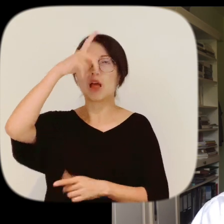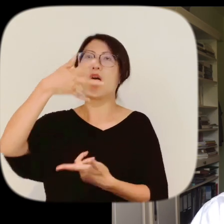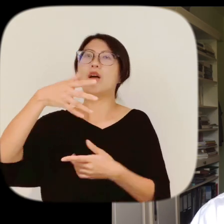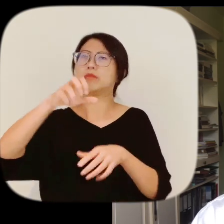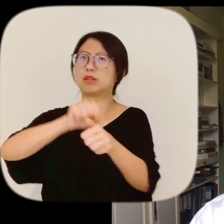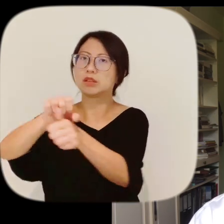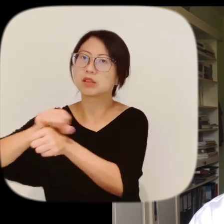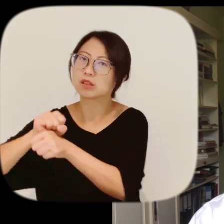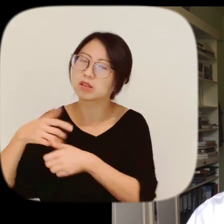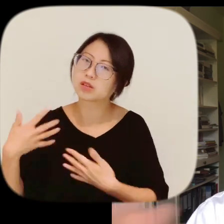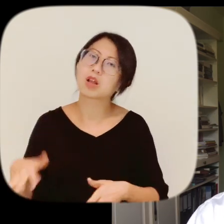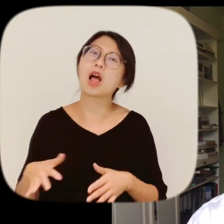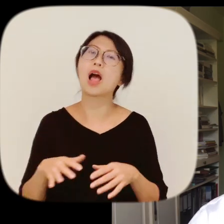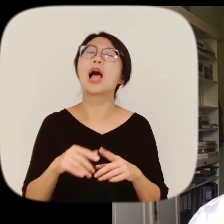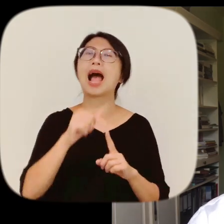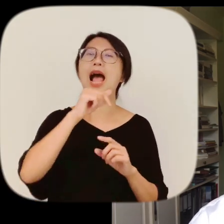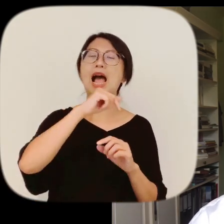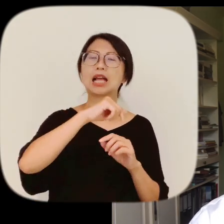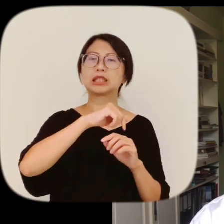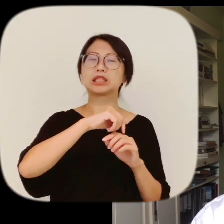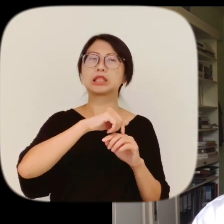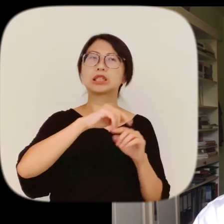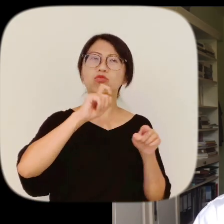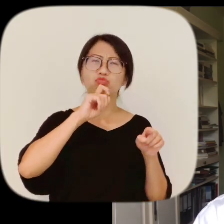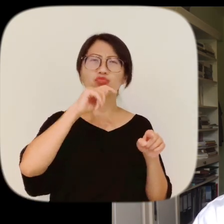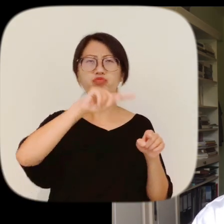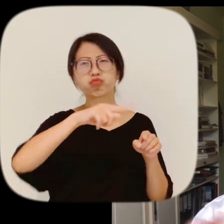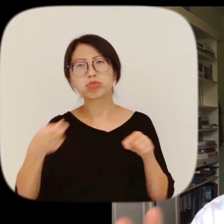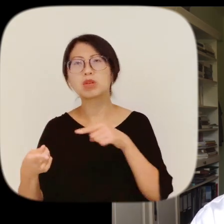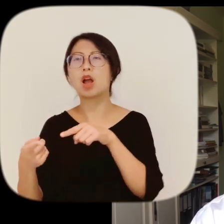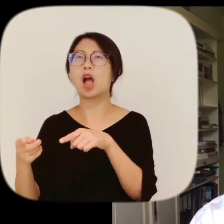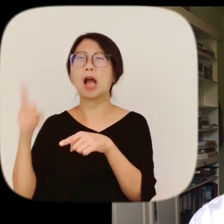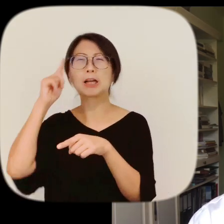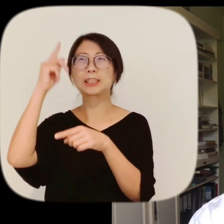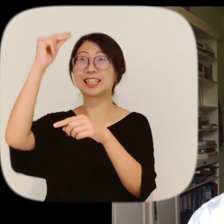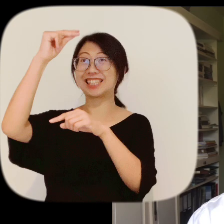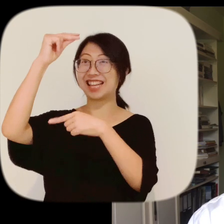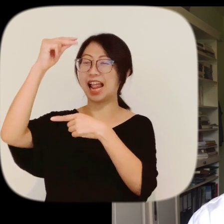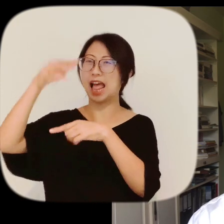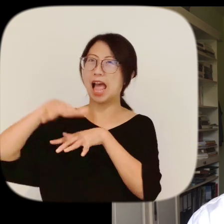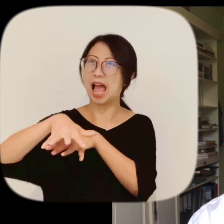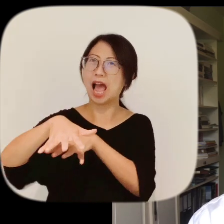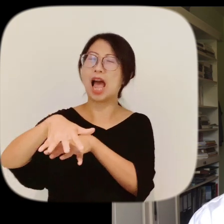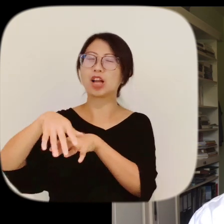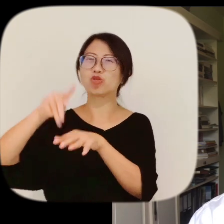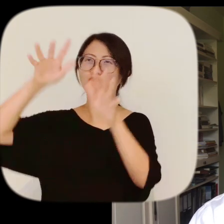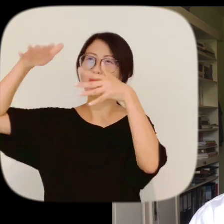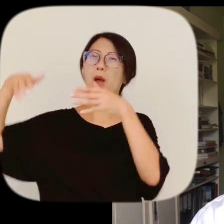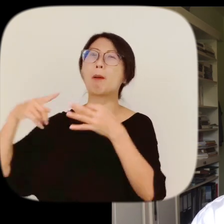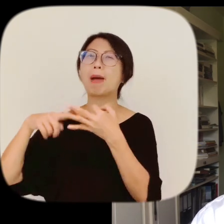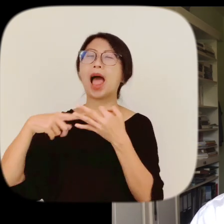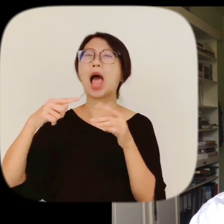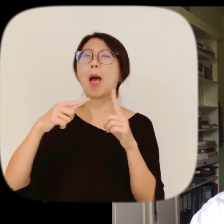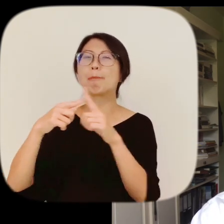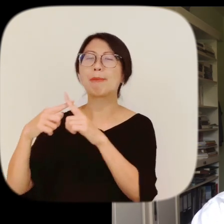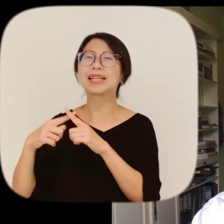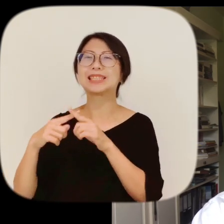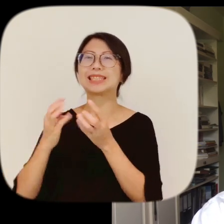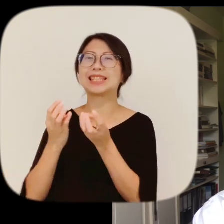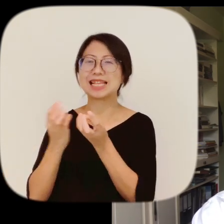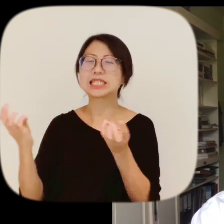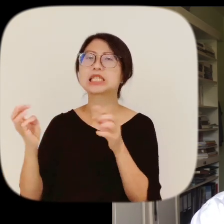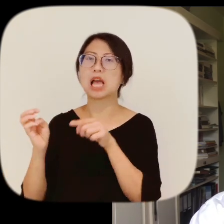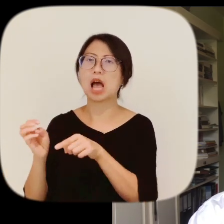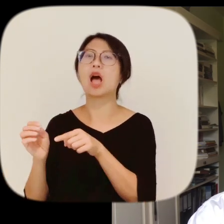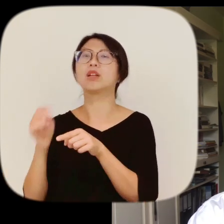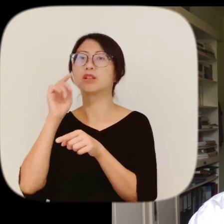因为要扮七一游行又可能要被人拘捕那么其实他们是轮住轮住做党风人的那么我们不可以呢被这些人呢